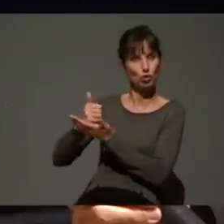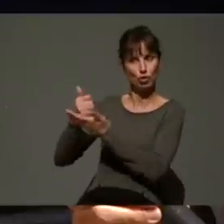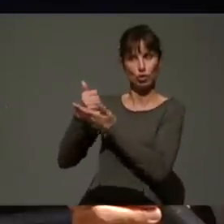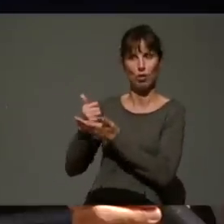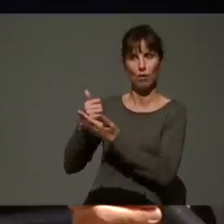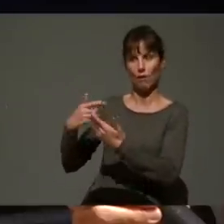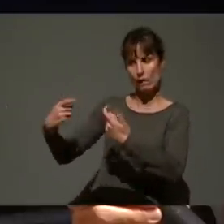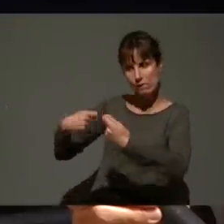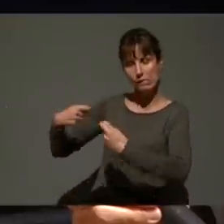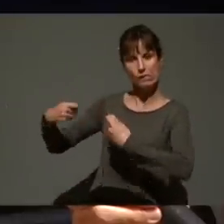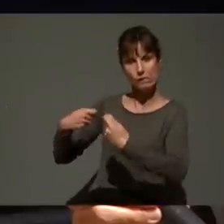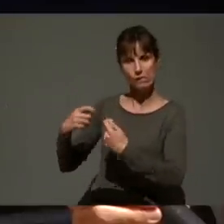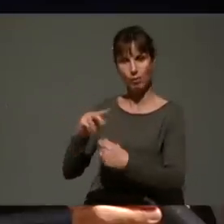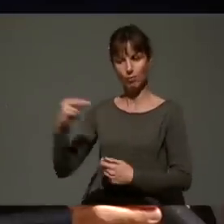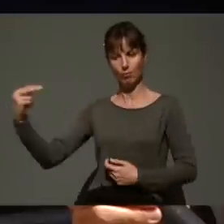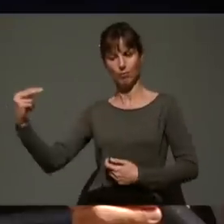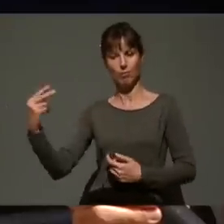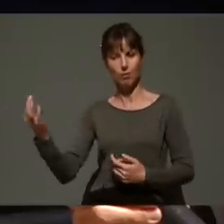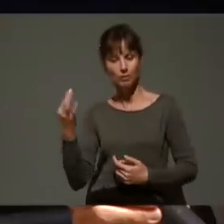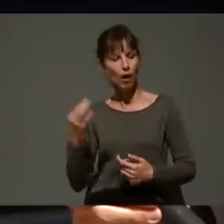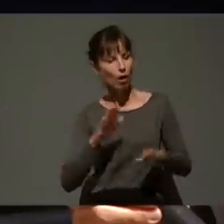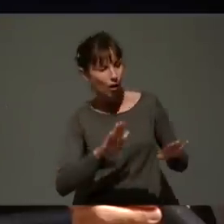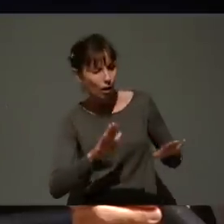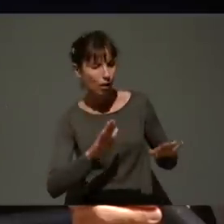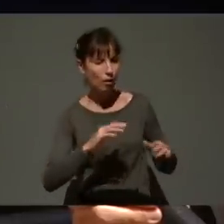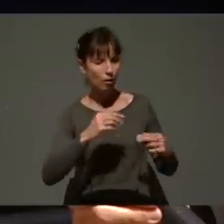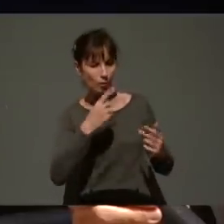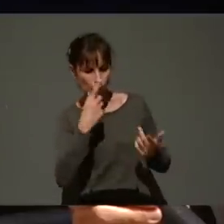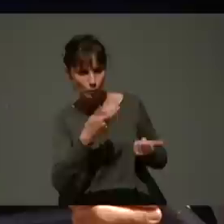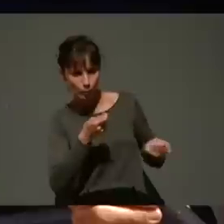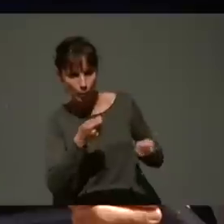qui sait parfaitement maîtriser les charges de travail. Parce que c'est vrai que